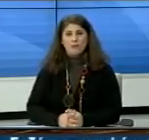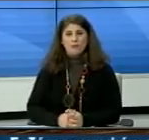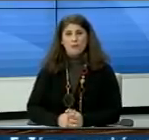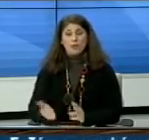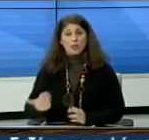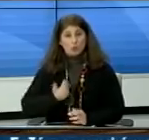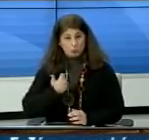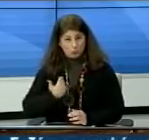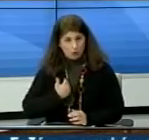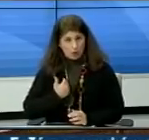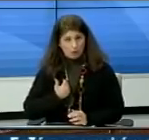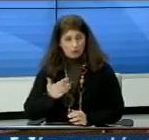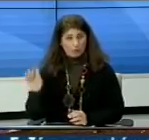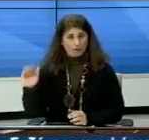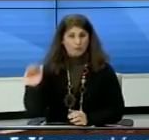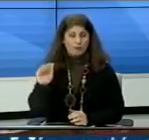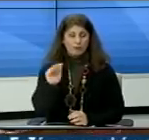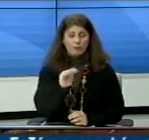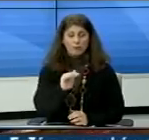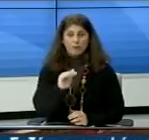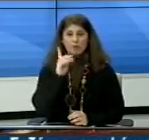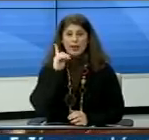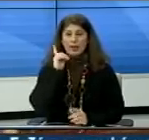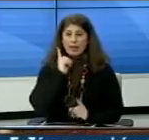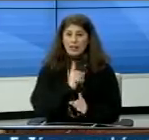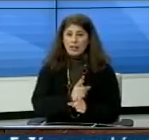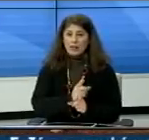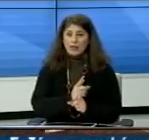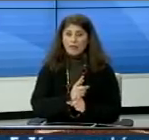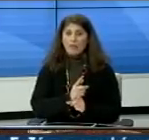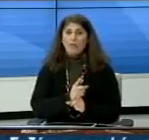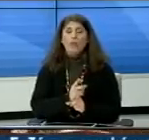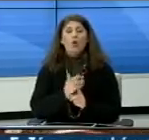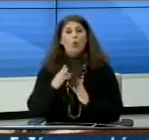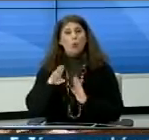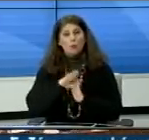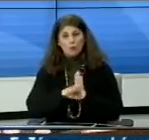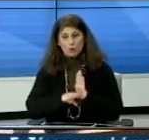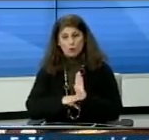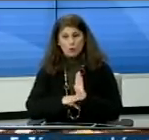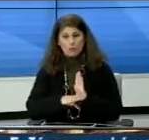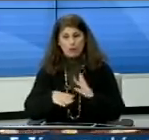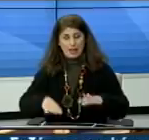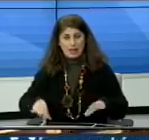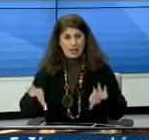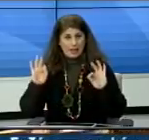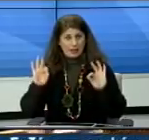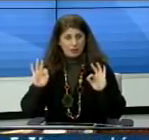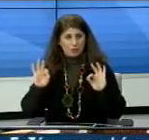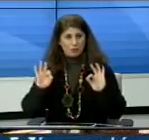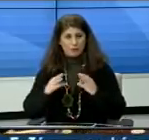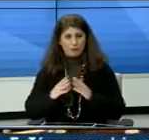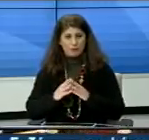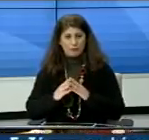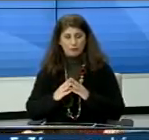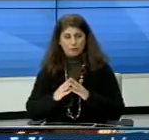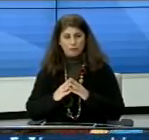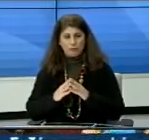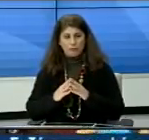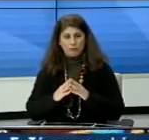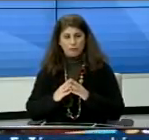άλλωστε, απευθύνεται ένα ειδικό πολύπλευρο πρόγραμμα. Ξεκινάμε κινήσεις